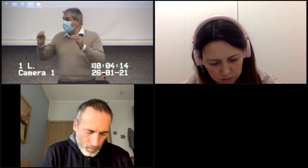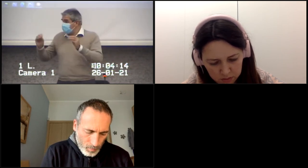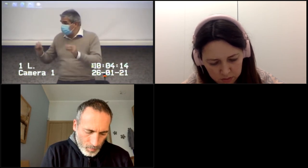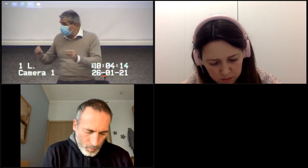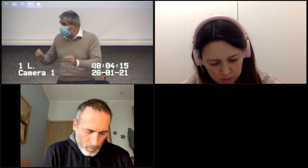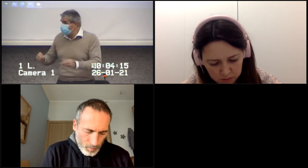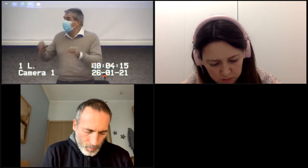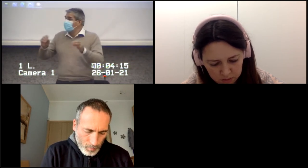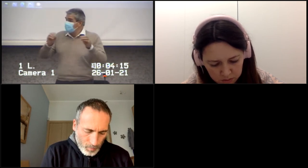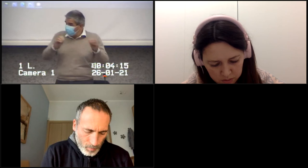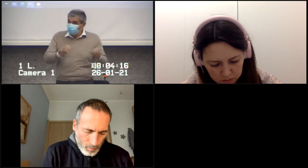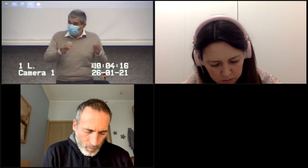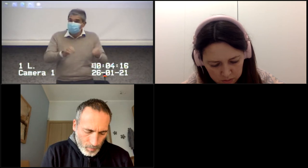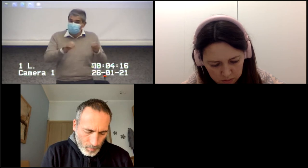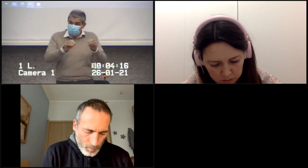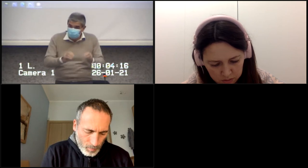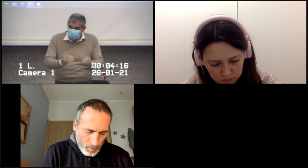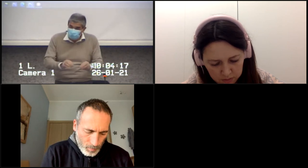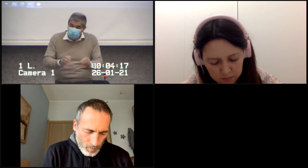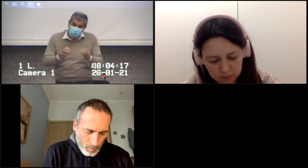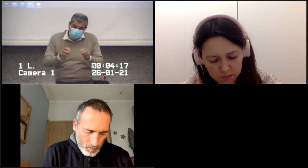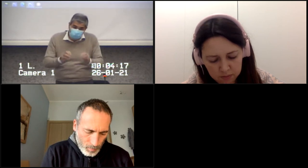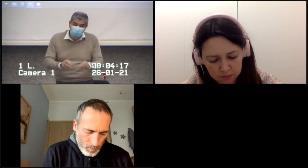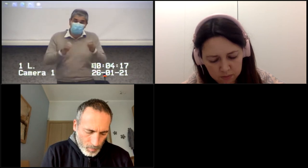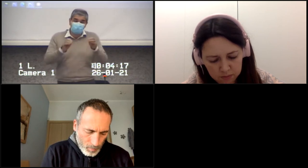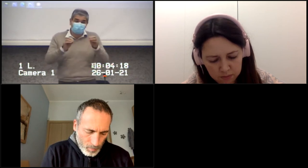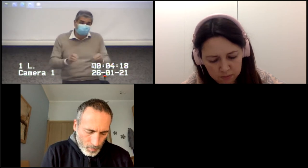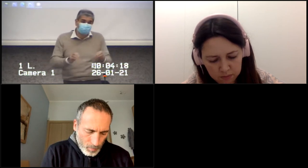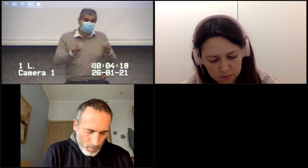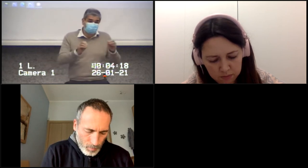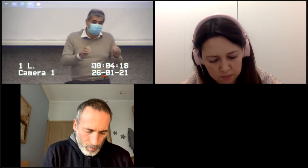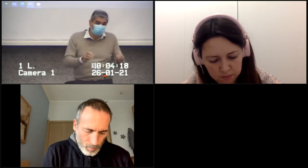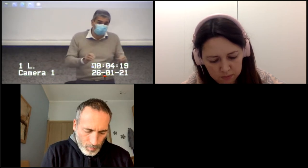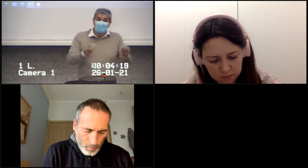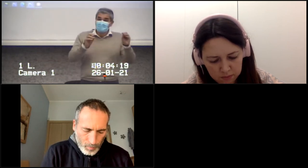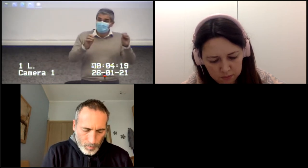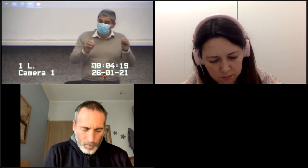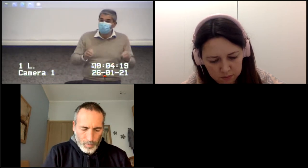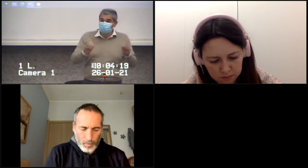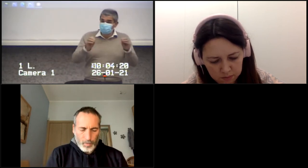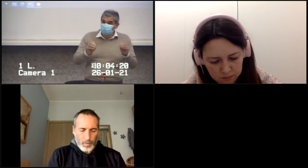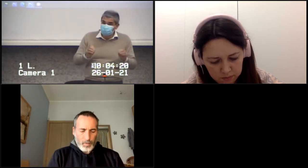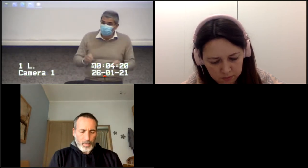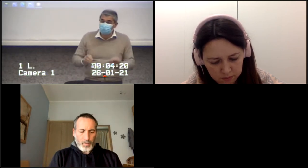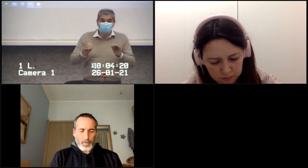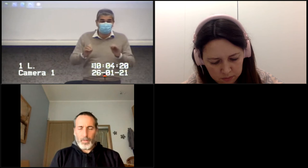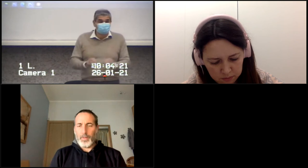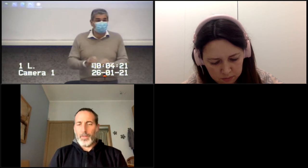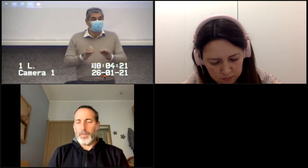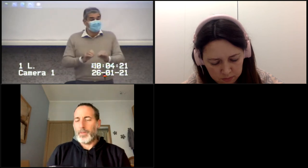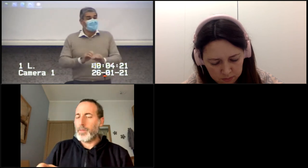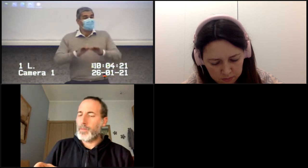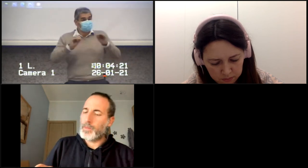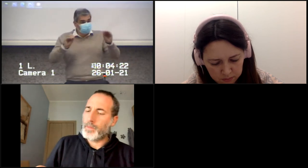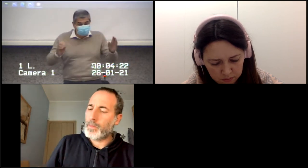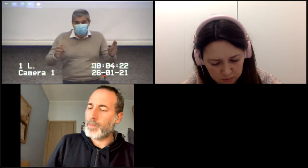proprio patrimonio. Farlo anche su queste piccole cose dimostra la grande attenzione che viene posta in questo momento nel